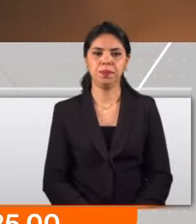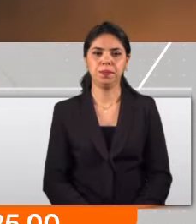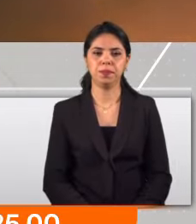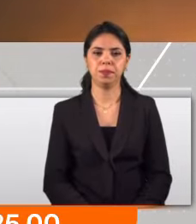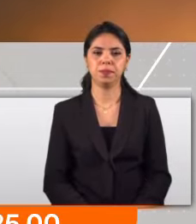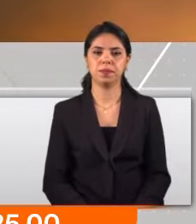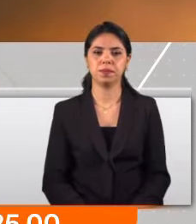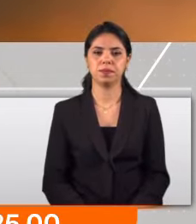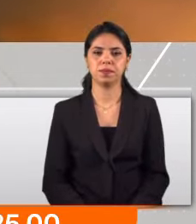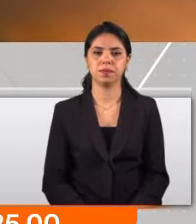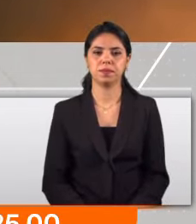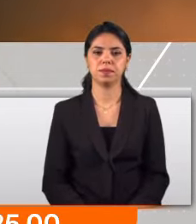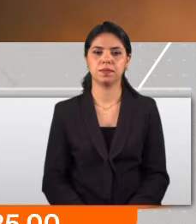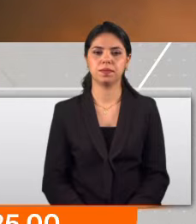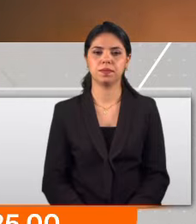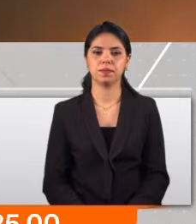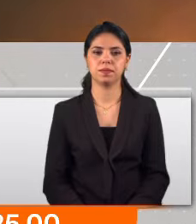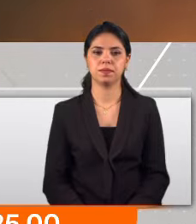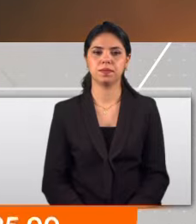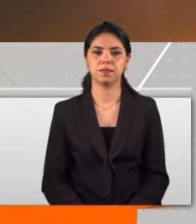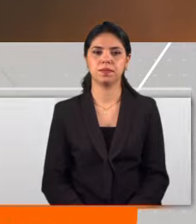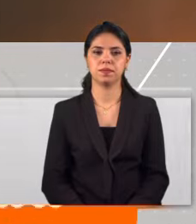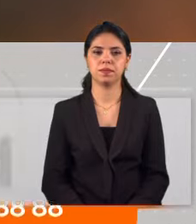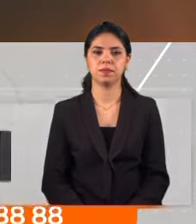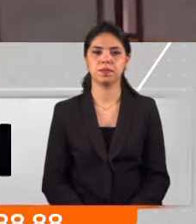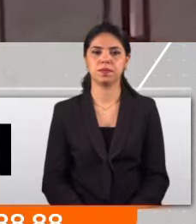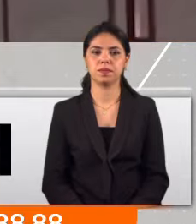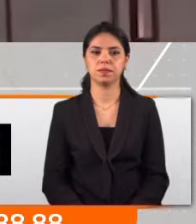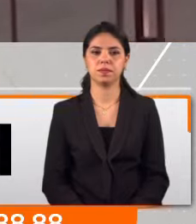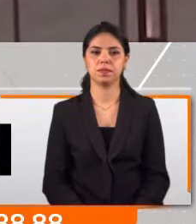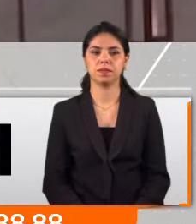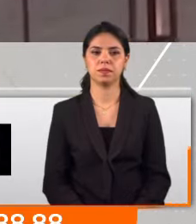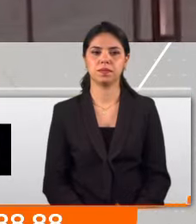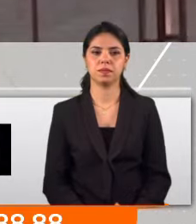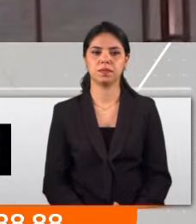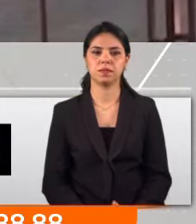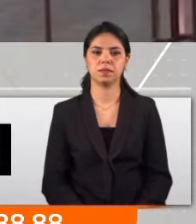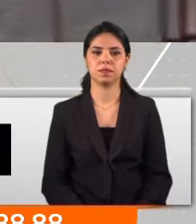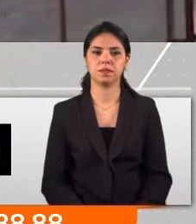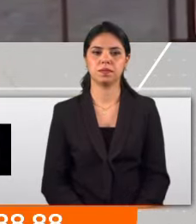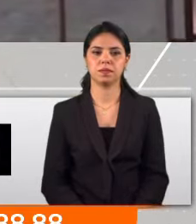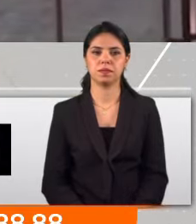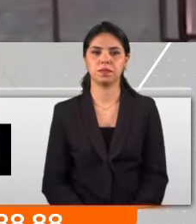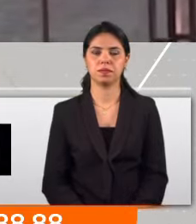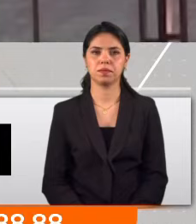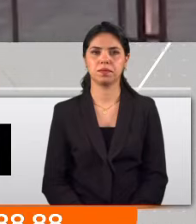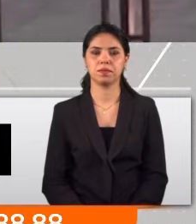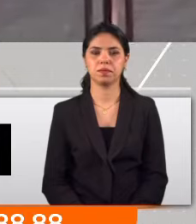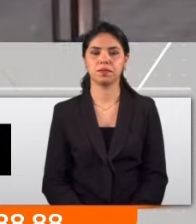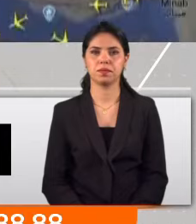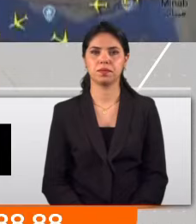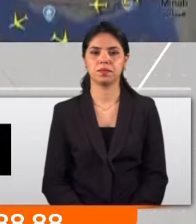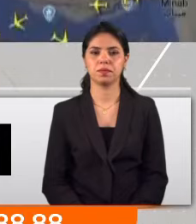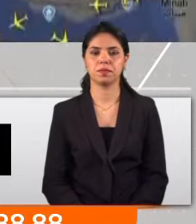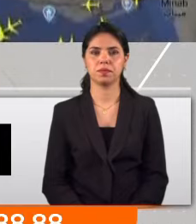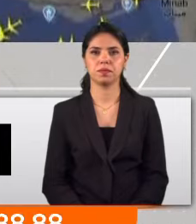İsfahan'dan bir askeri yetkili şehrin doğusunda patlamalar duyulduğunu ve bunların hava savunma sistemiyle ilgili olduğunu teyit etti. Bölgedeki 3 küçük